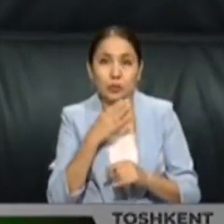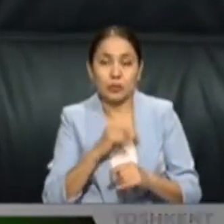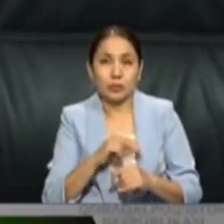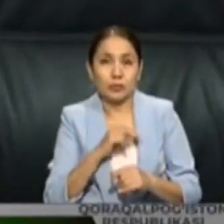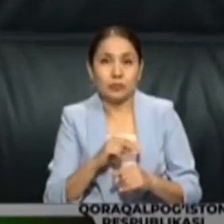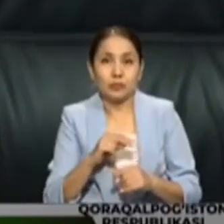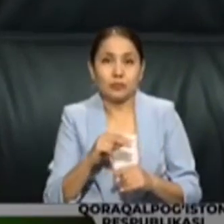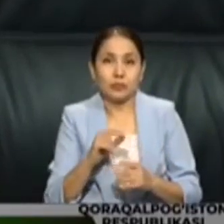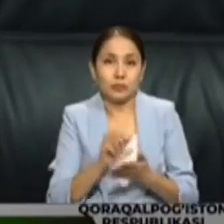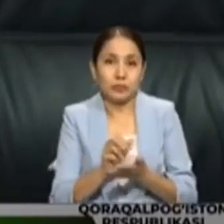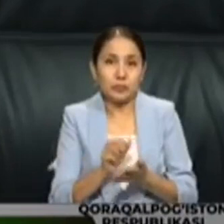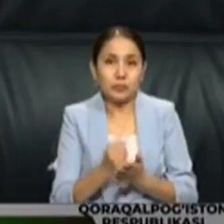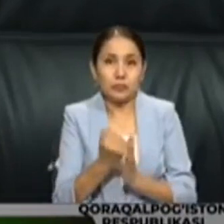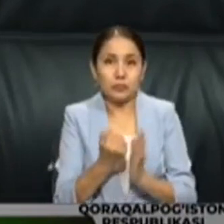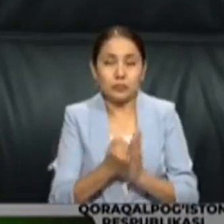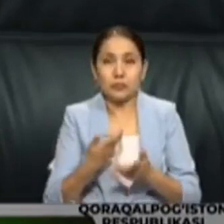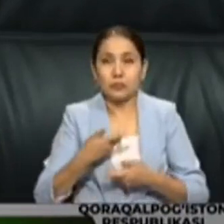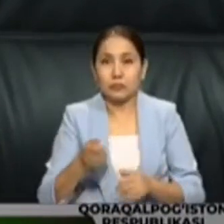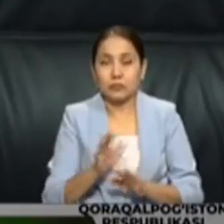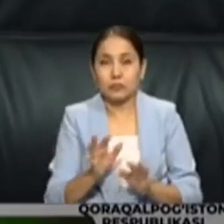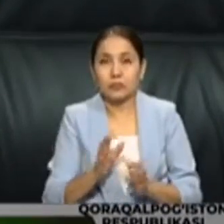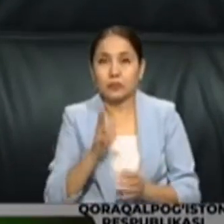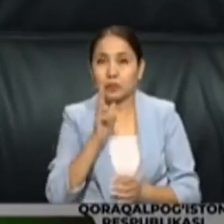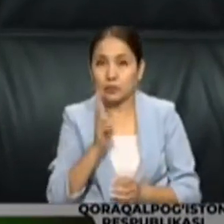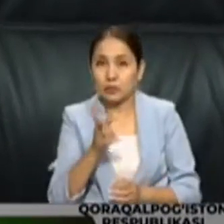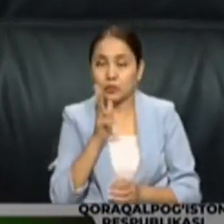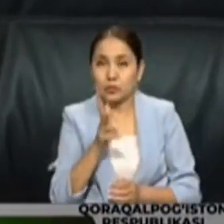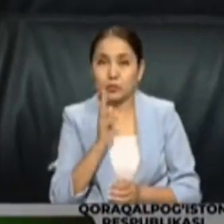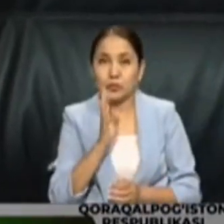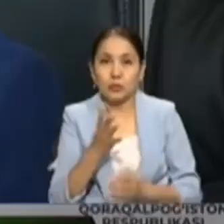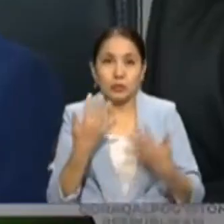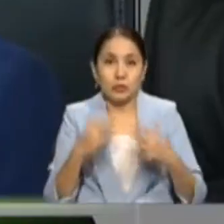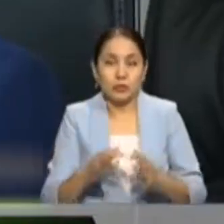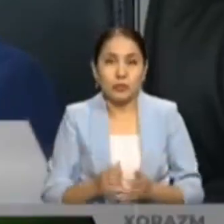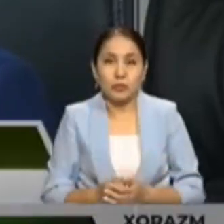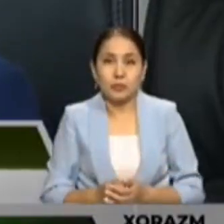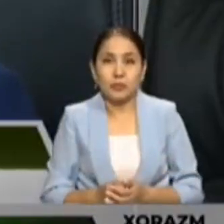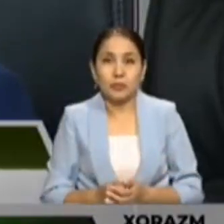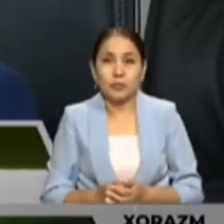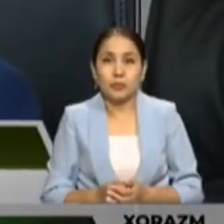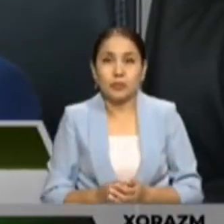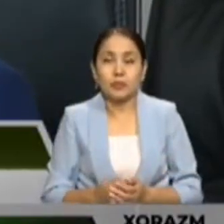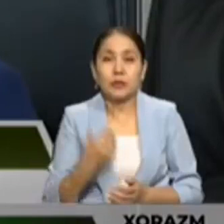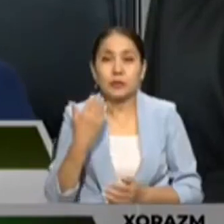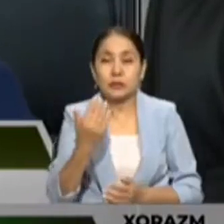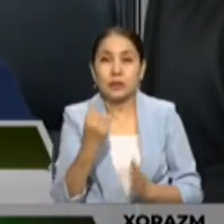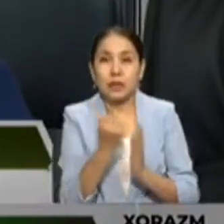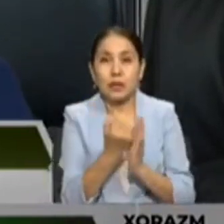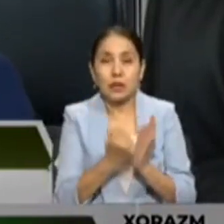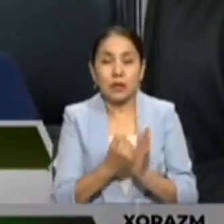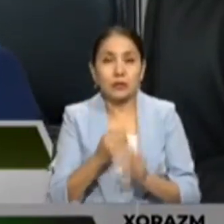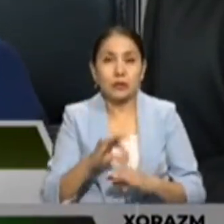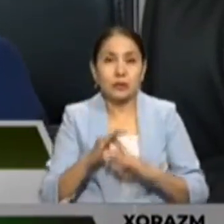ko'p deyishdi. U ham 3 yil bo'ldim, 4 yil bo'ldi. Sizga notarius biriktirib beriladi, o'sha meros bo'yicha